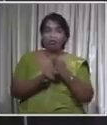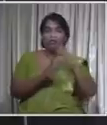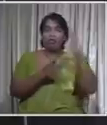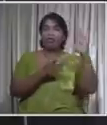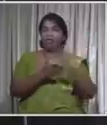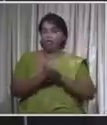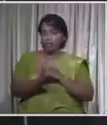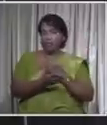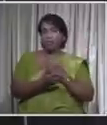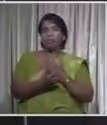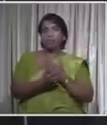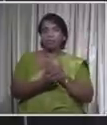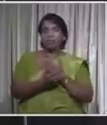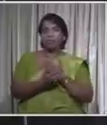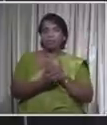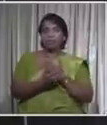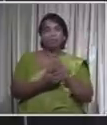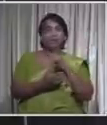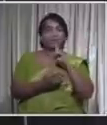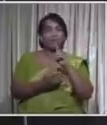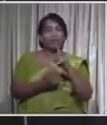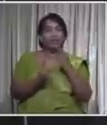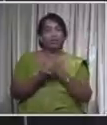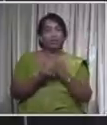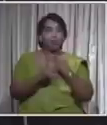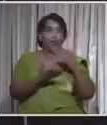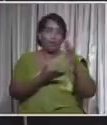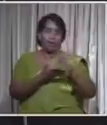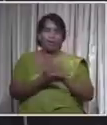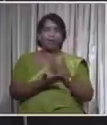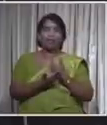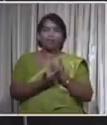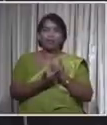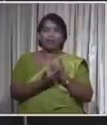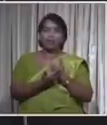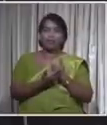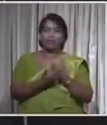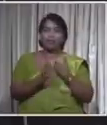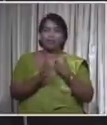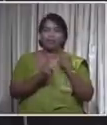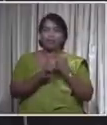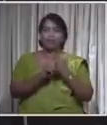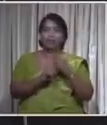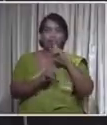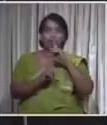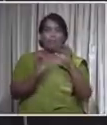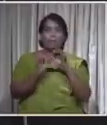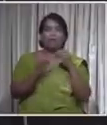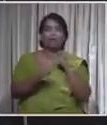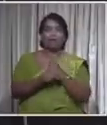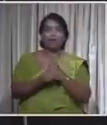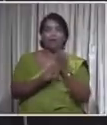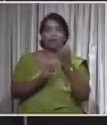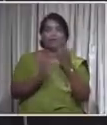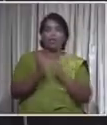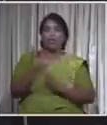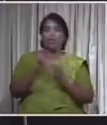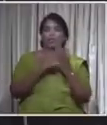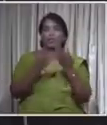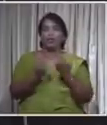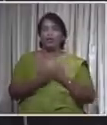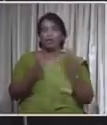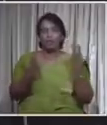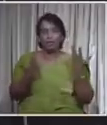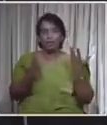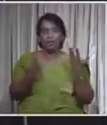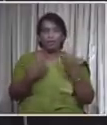මේ මොකද්ද එයා කිව්වේ කුමාර් වෙල්ගම් මාව බේරගත්තා මට ඉස්සෙල්ල කුමාර් වෙල්ගම් කිව්වයි කිව්වා බන්දුලට මුදල් ලැබෙතිකම හම්බෙන්නේ නැහැ කියලා